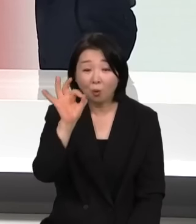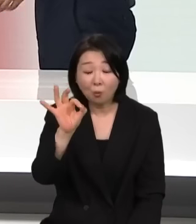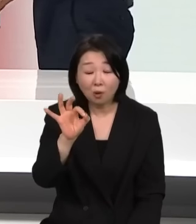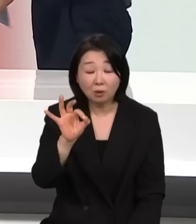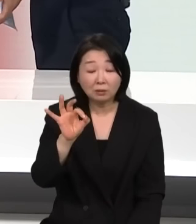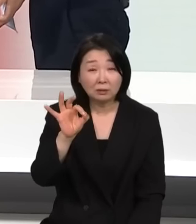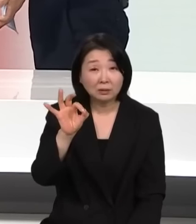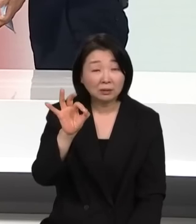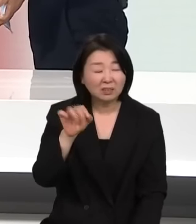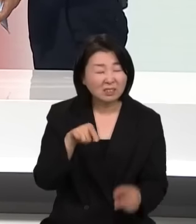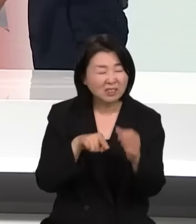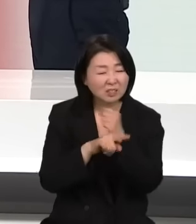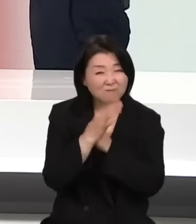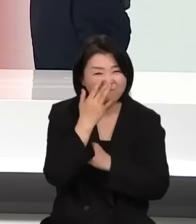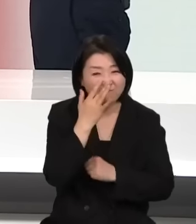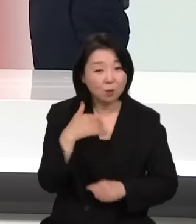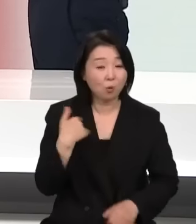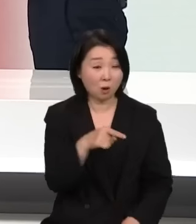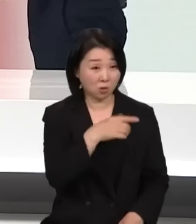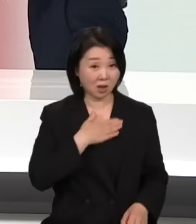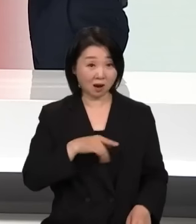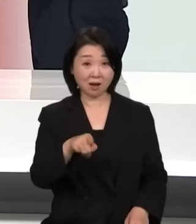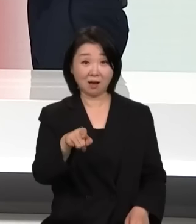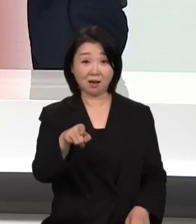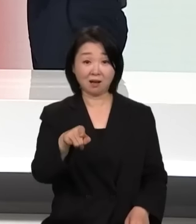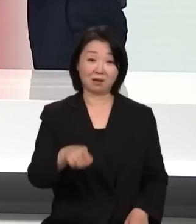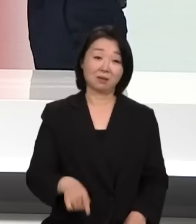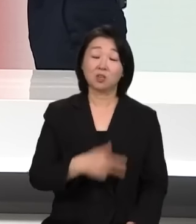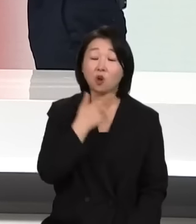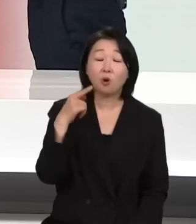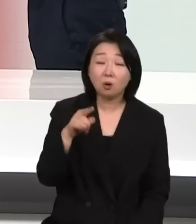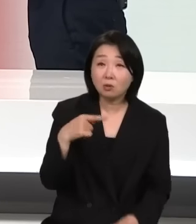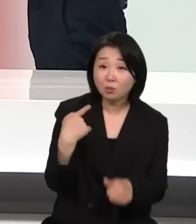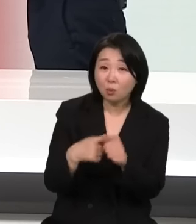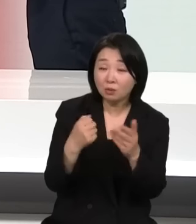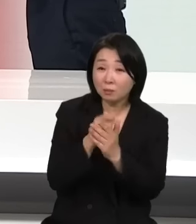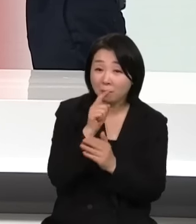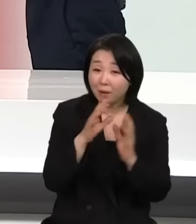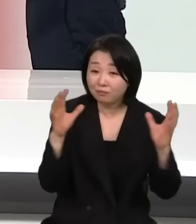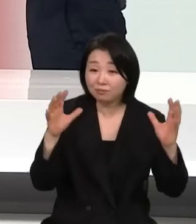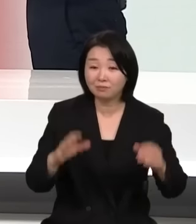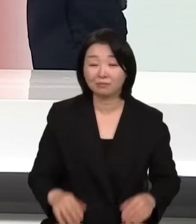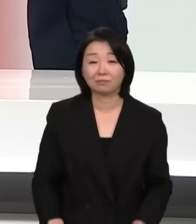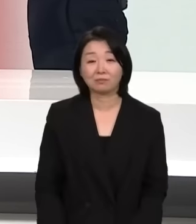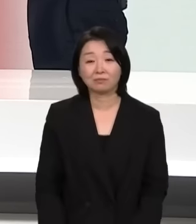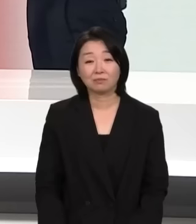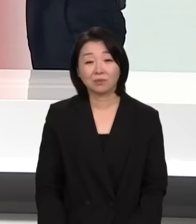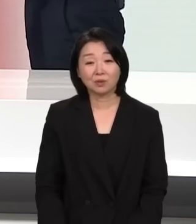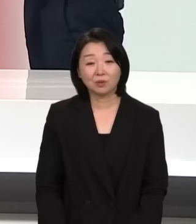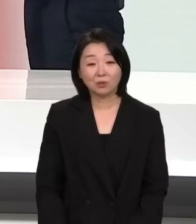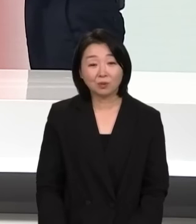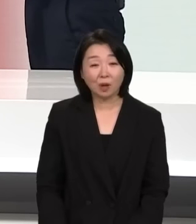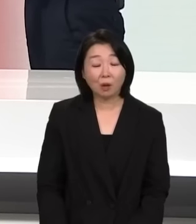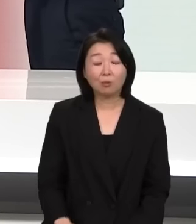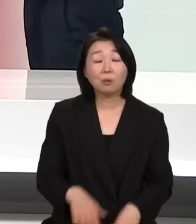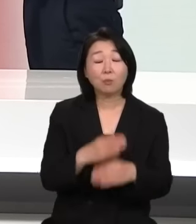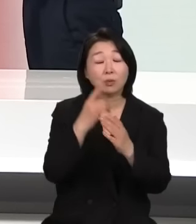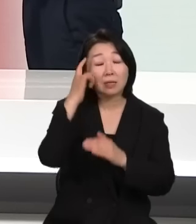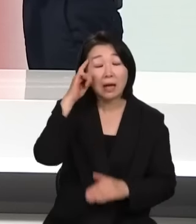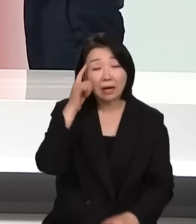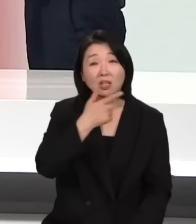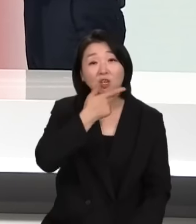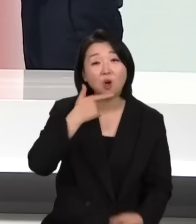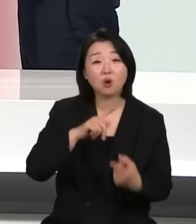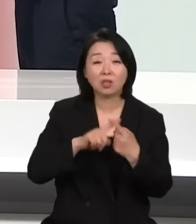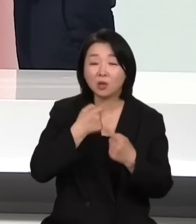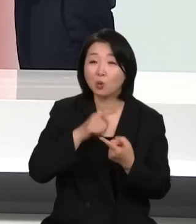뜻인지 잘 알 수가 없습니다 혹시 아십니까 무슨 뜻인지 뭐 이것도 욕설 때문에 논란이 됐 그렇습니다 저희들이 모두 생각하는 바로 그 욕설을 영어로